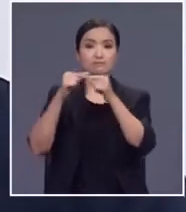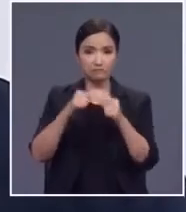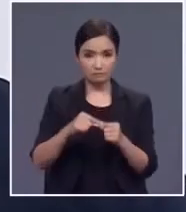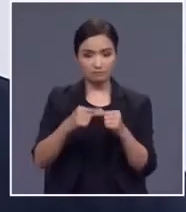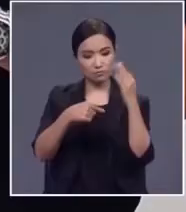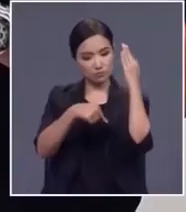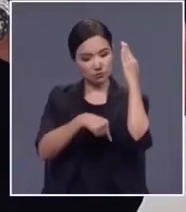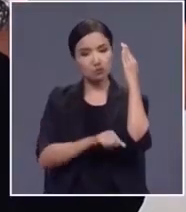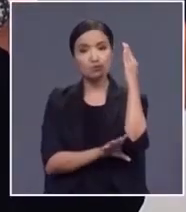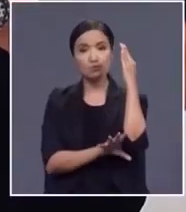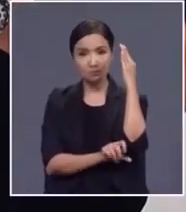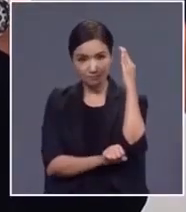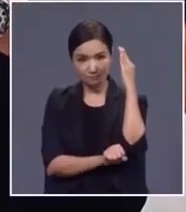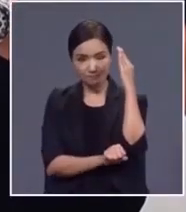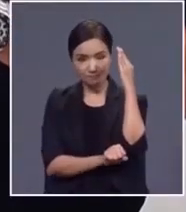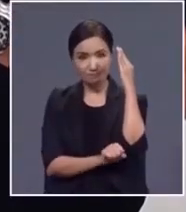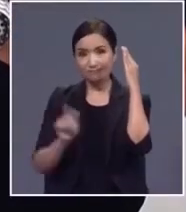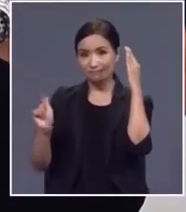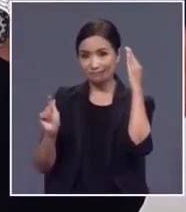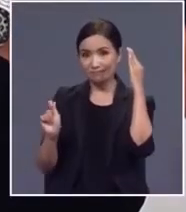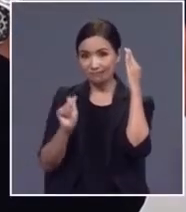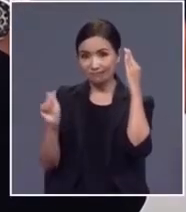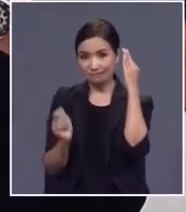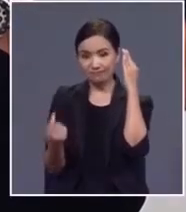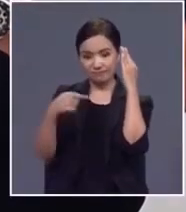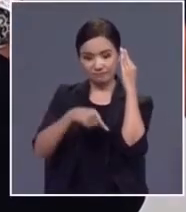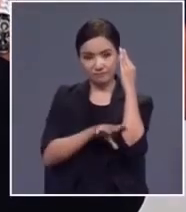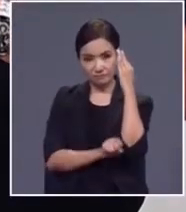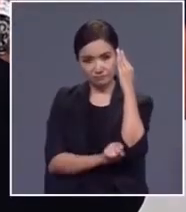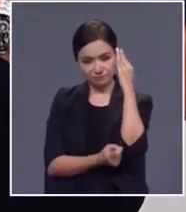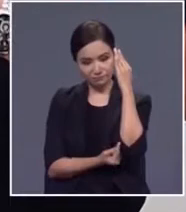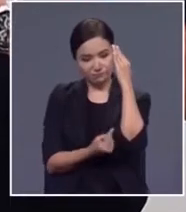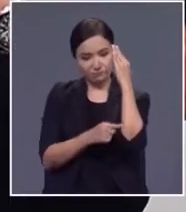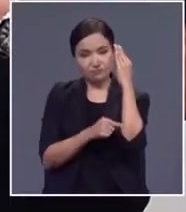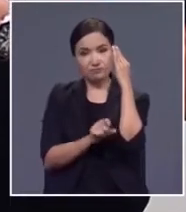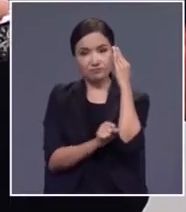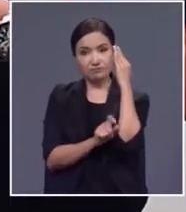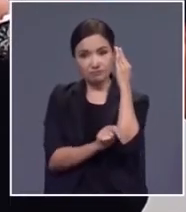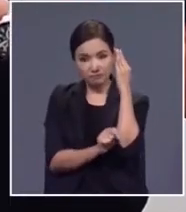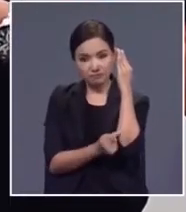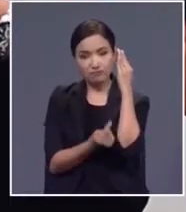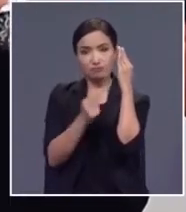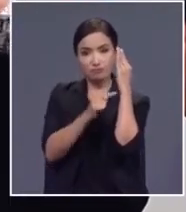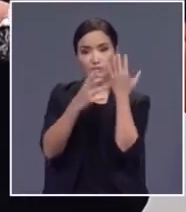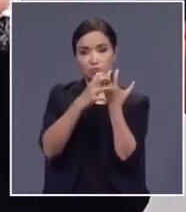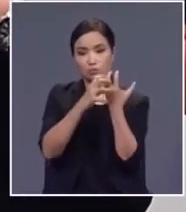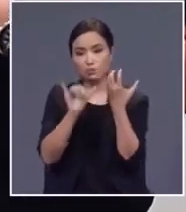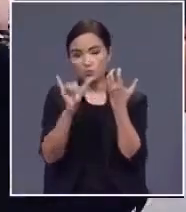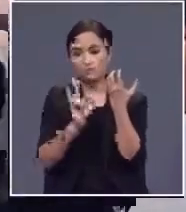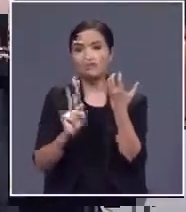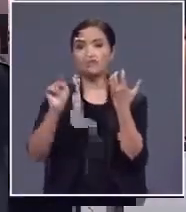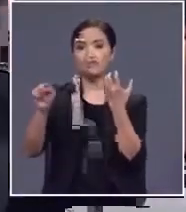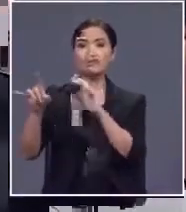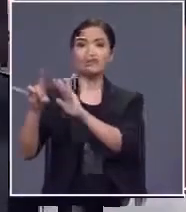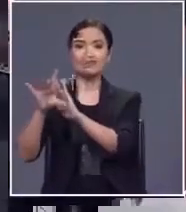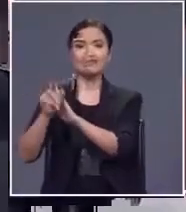ครับ แล้วก็ผ่านมาที่สตูลนะแล้วก็ออกมาที่ปากบาลาเนี่ยแล้วก็ผ่านไปทางยุโรปแล้วก็ไปจบที่ฝรั่งเศสคือใน